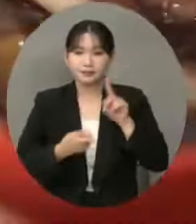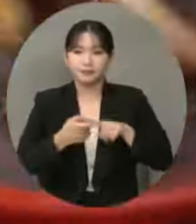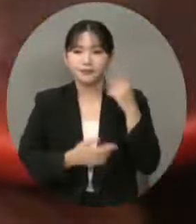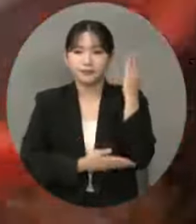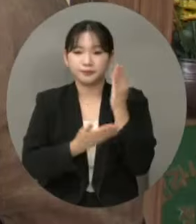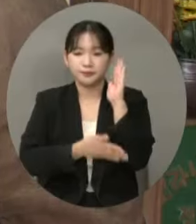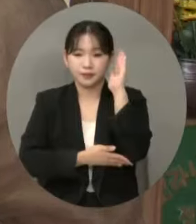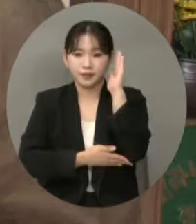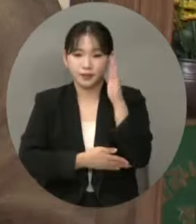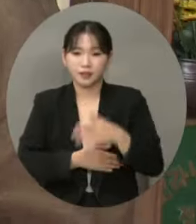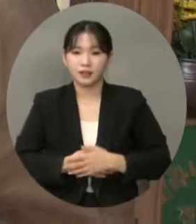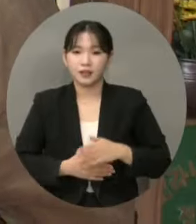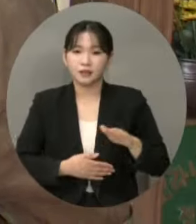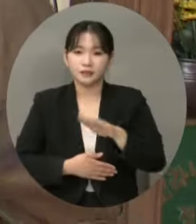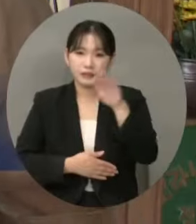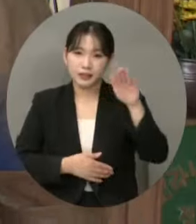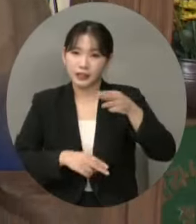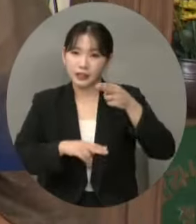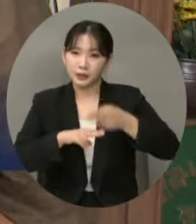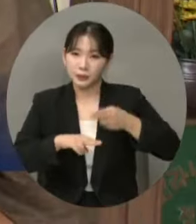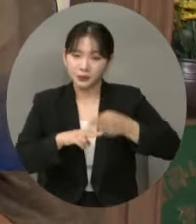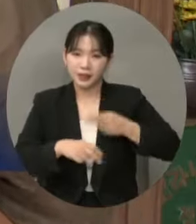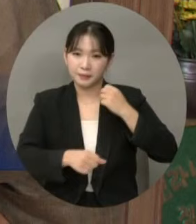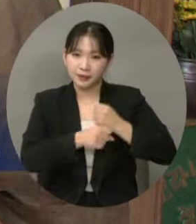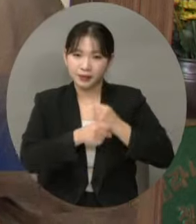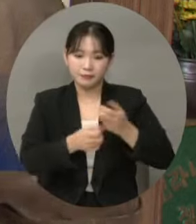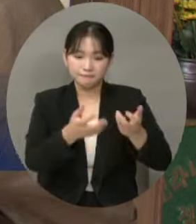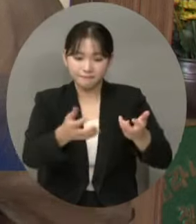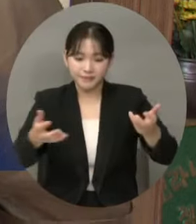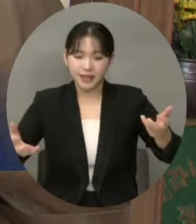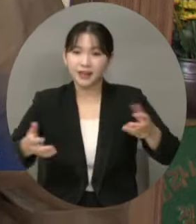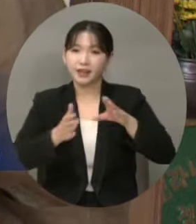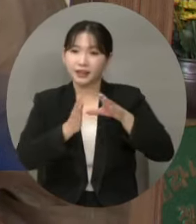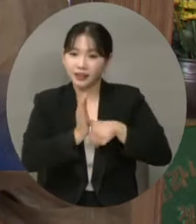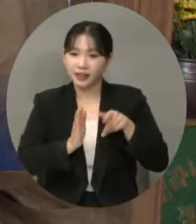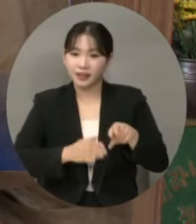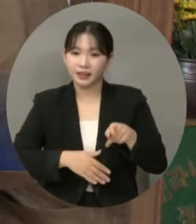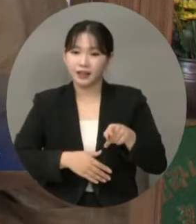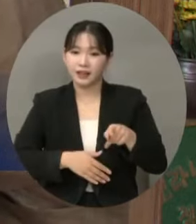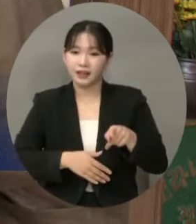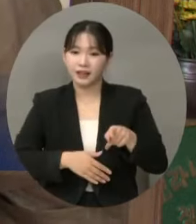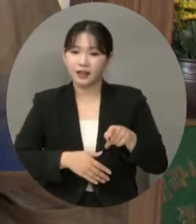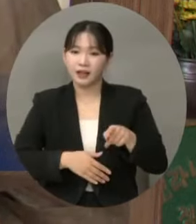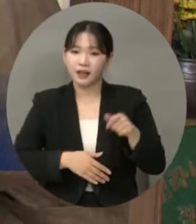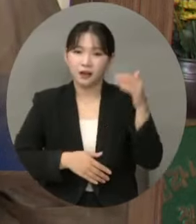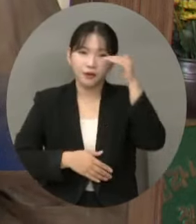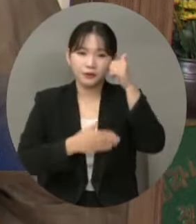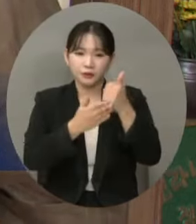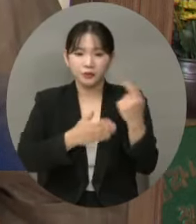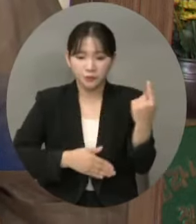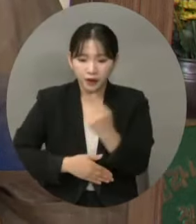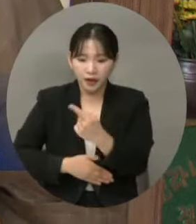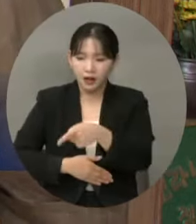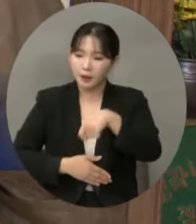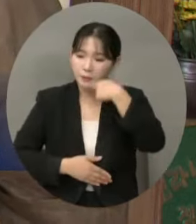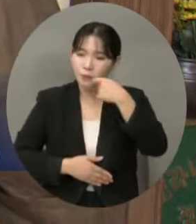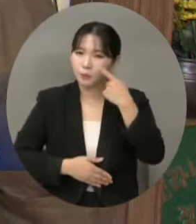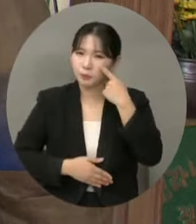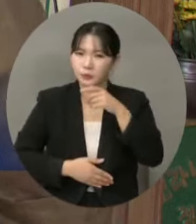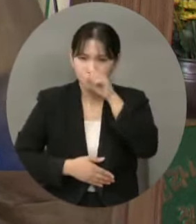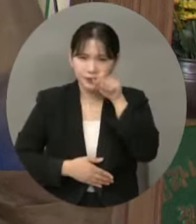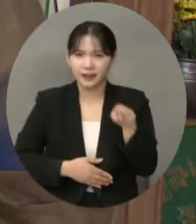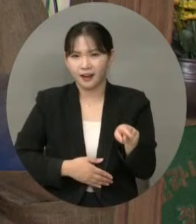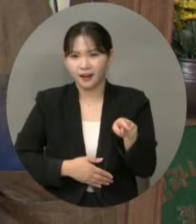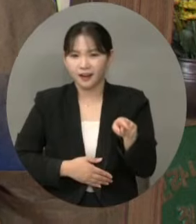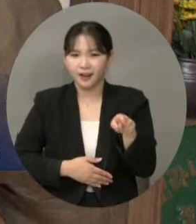전해왔습니다. 우리가 상차림하거나 이렇게 음식을 차리다 보면은 관광객들이 오시면은